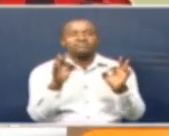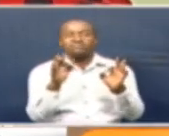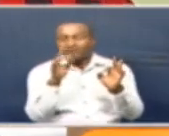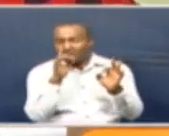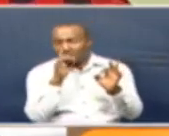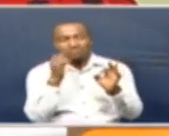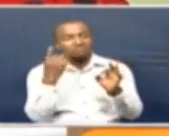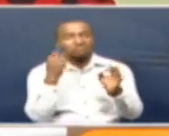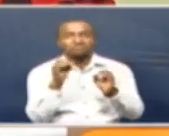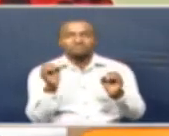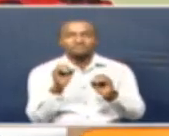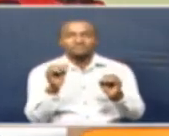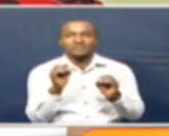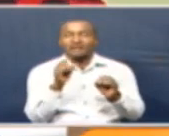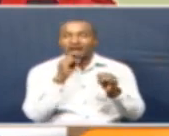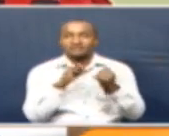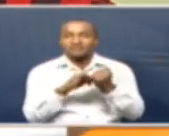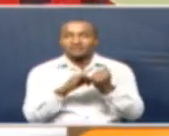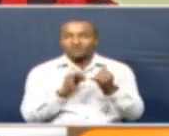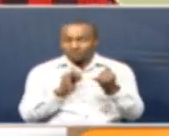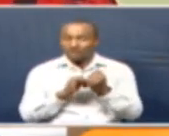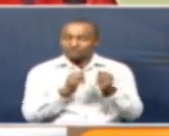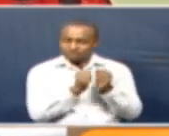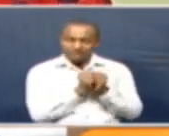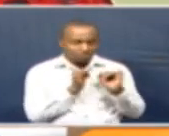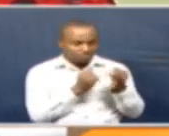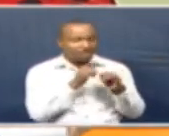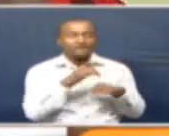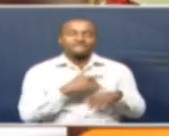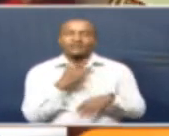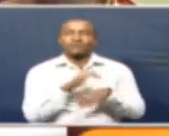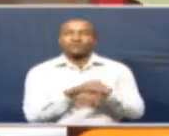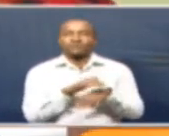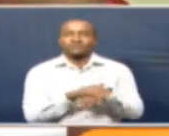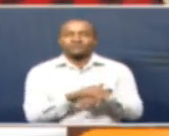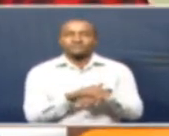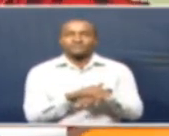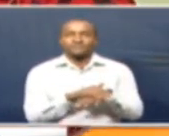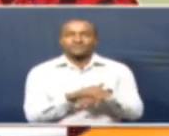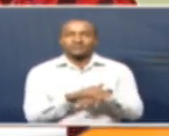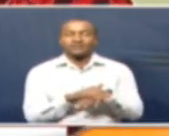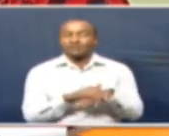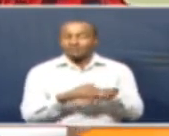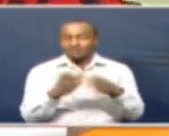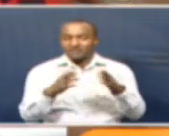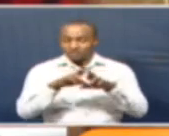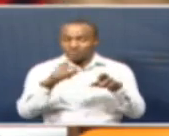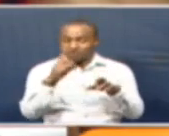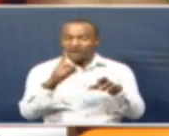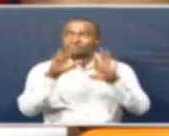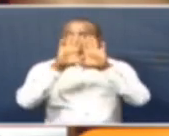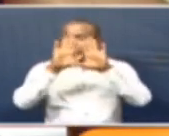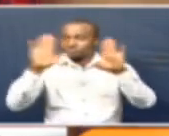mtu anayepewa. Bwana husikia raha keti na mke wake peke yake aongee naye. Maneno sasa utakuta kwamba pazia imewekwa labda nile room moja,